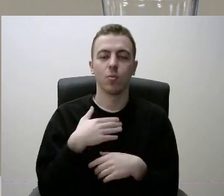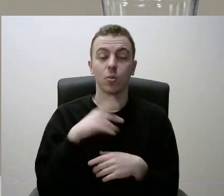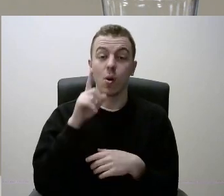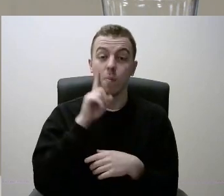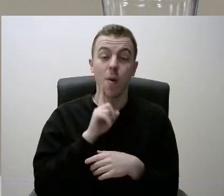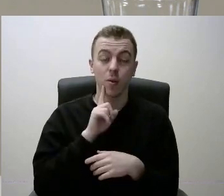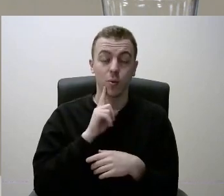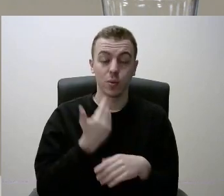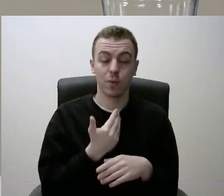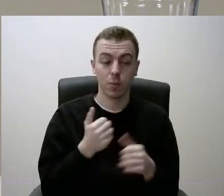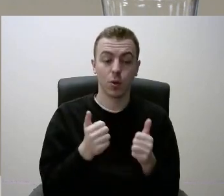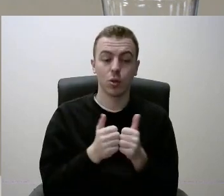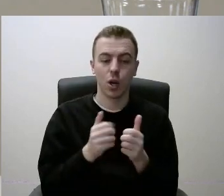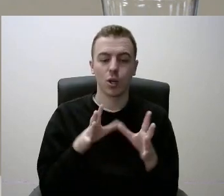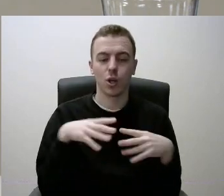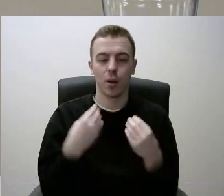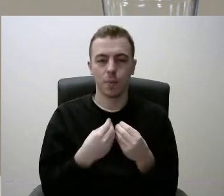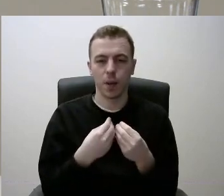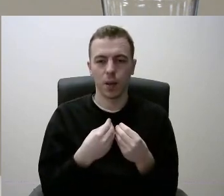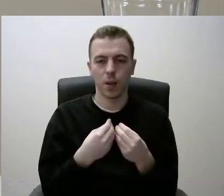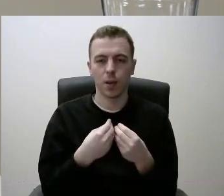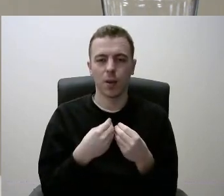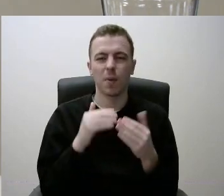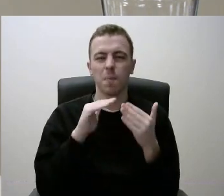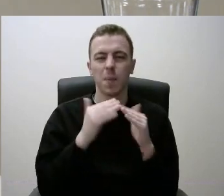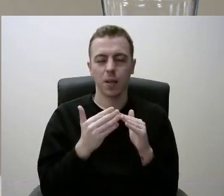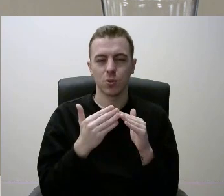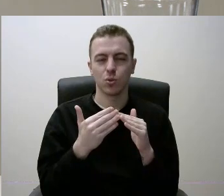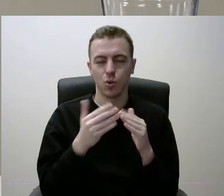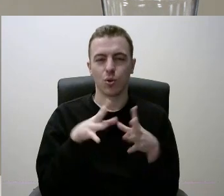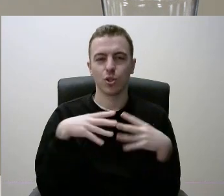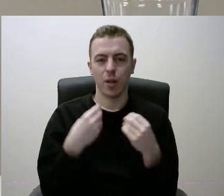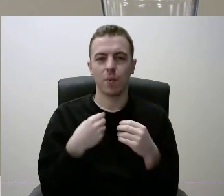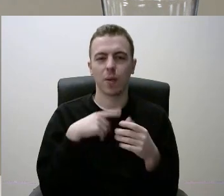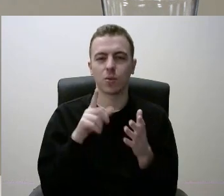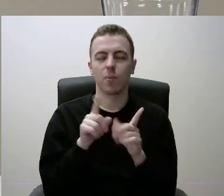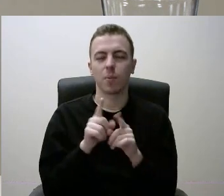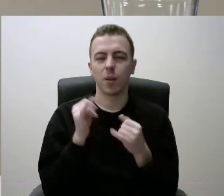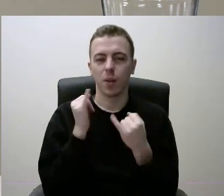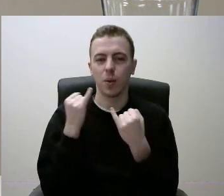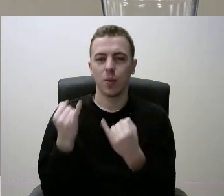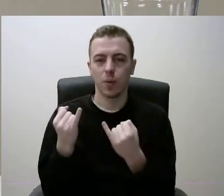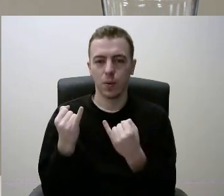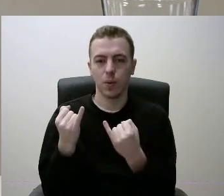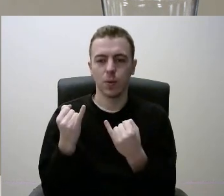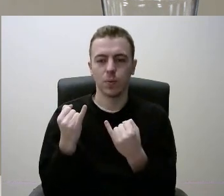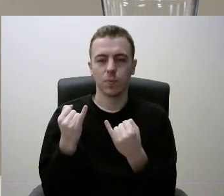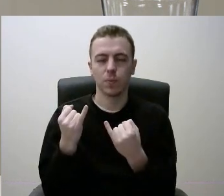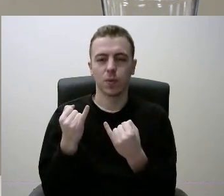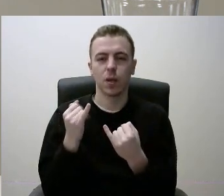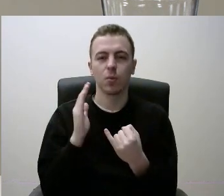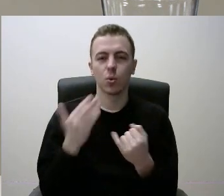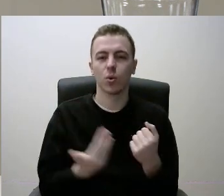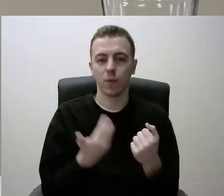gyvenimo šeimai, patogaus gyvenimo miesto šeimai, mes turėtumėm užtikrinti, kad turėtumėm tos gyvybės. O